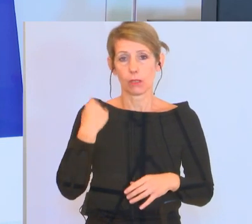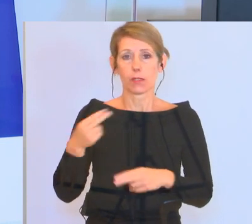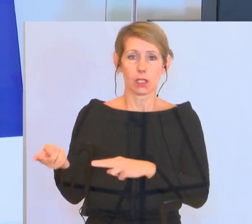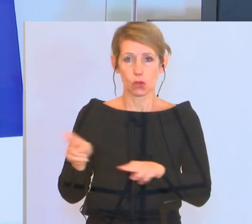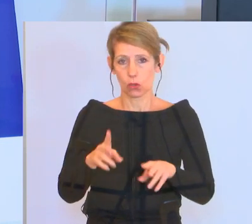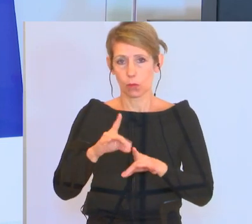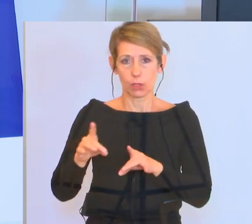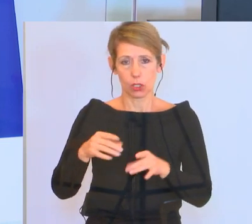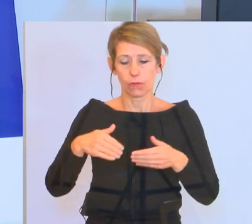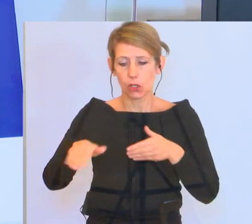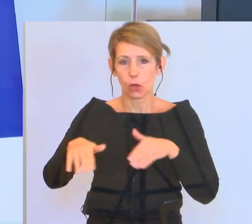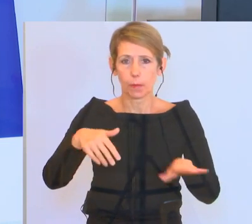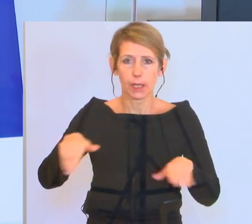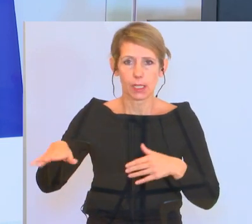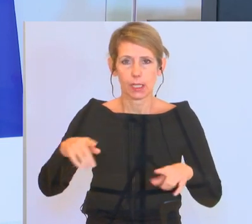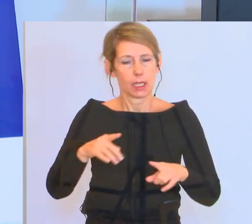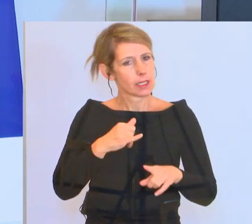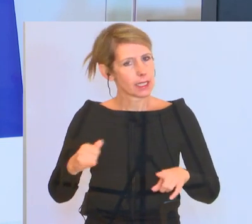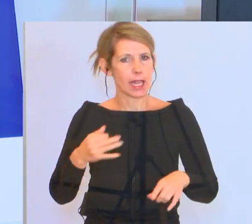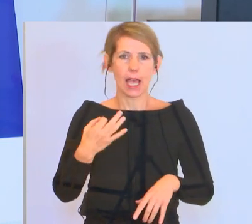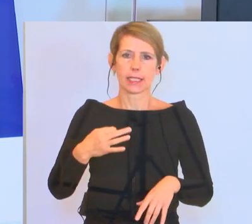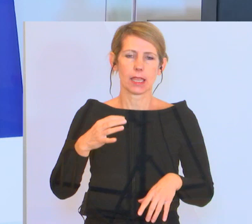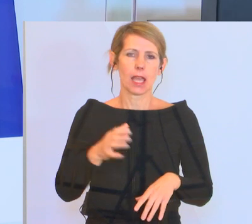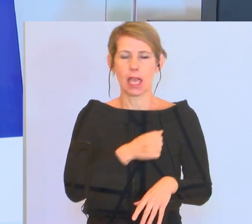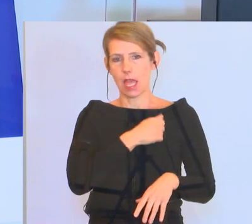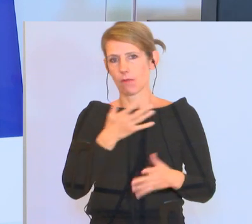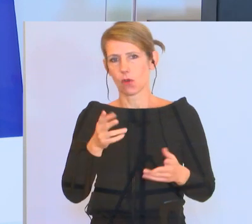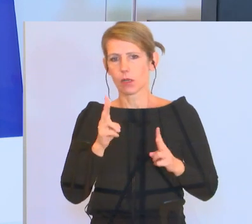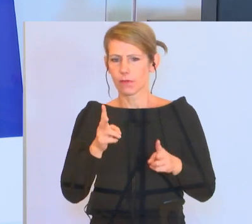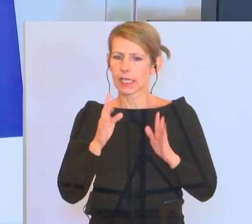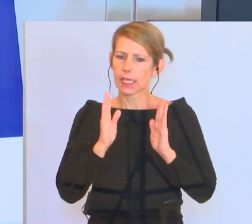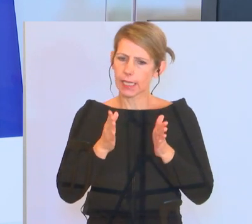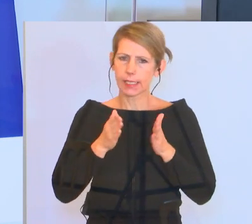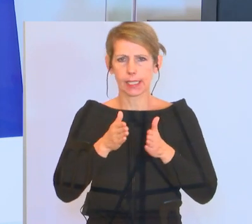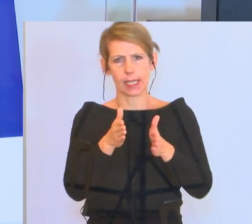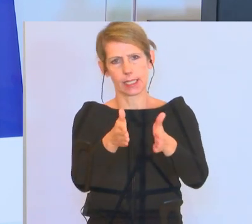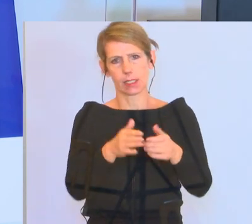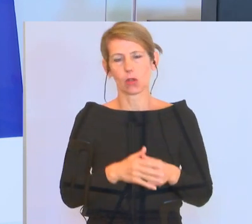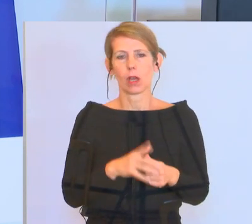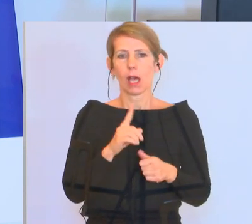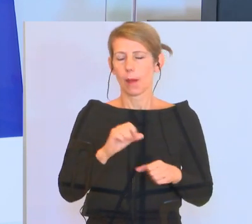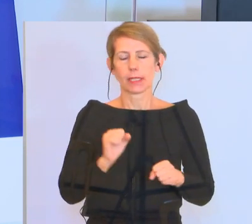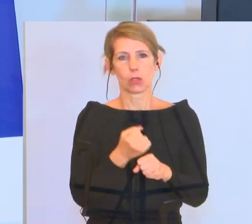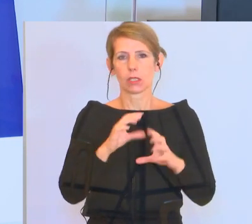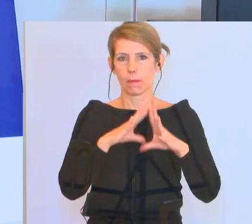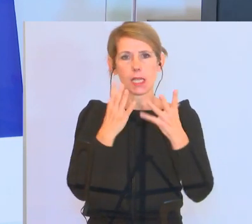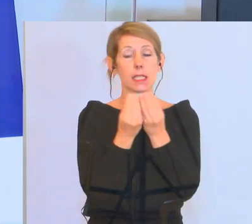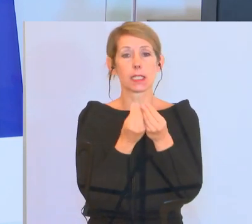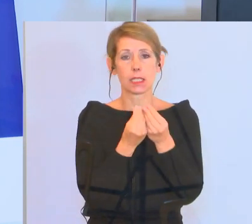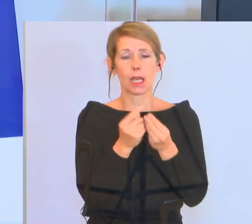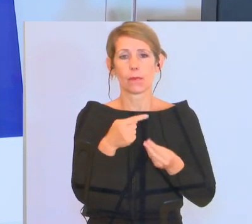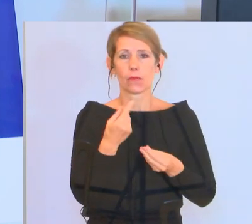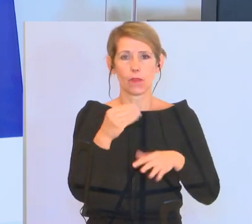jede und jeder einzelne davon ist ein Erfolg und ein Schritt in die richtige Richtung. Derzeit dennoch insgesamt verzeichnen